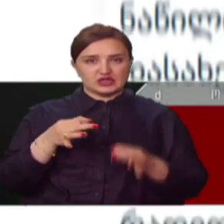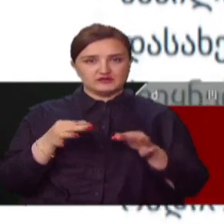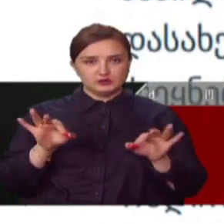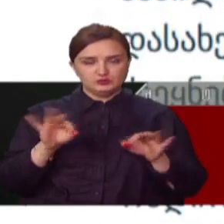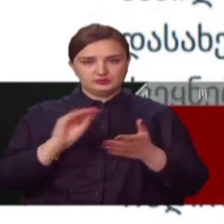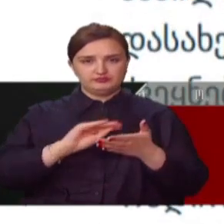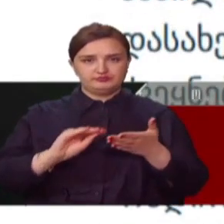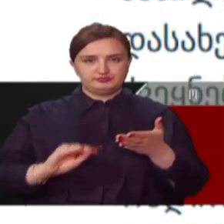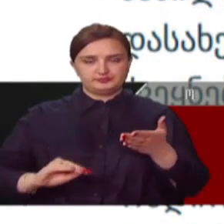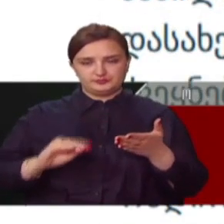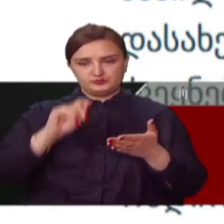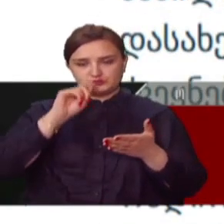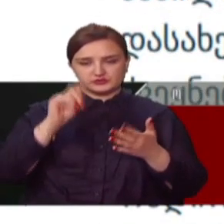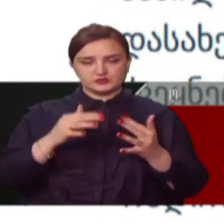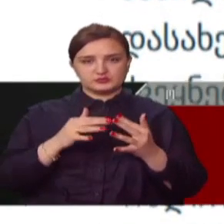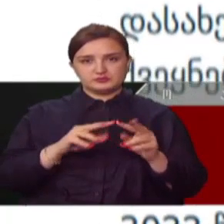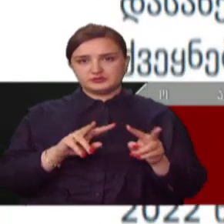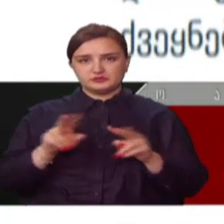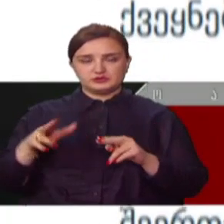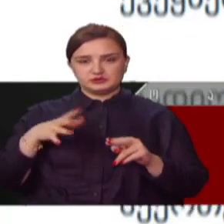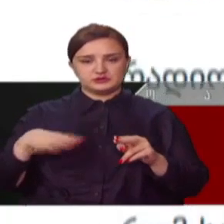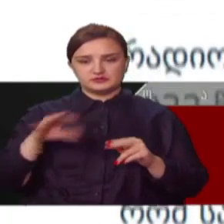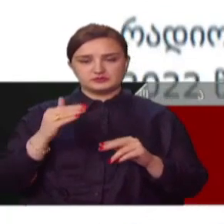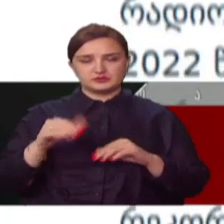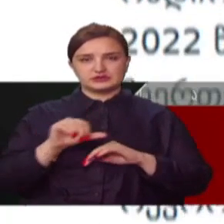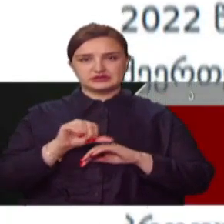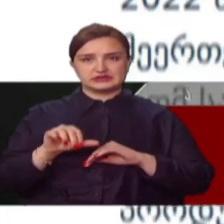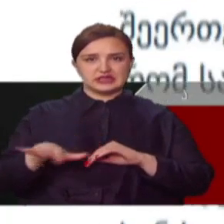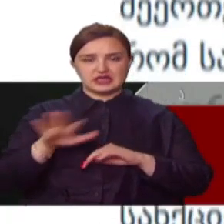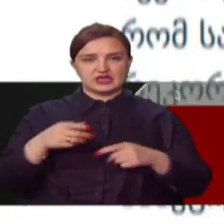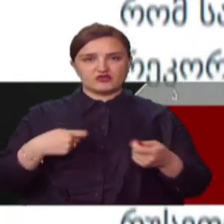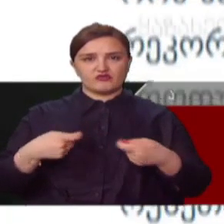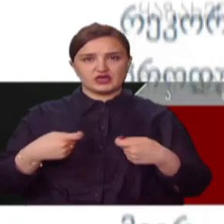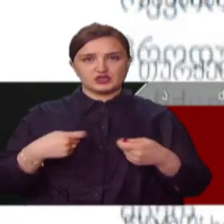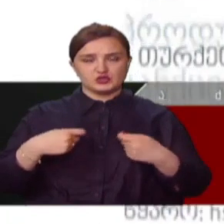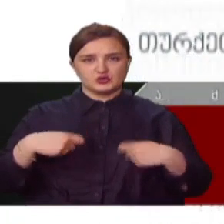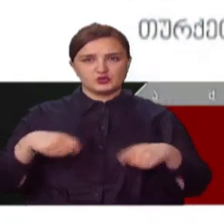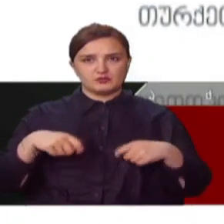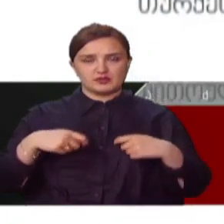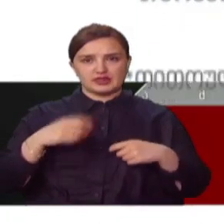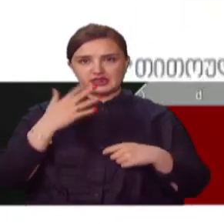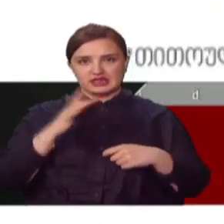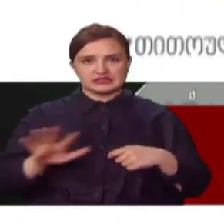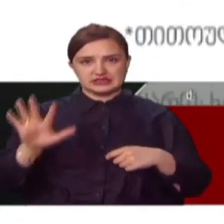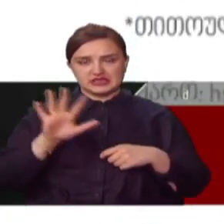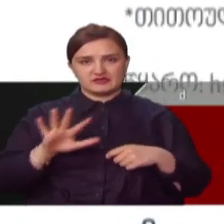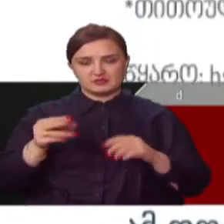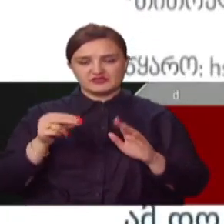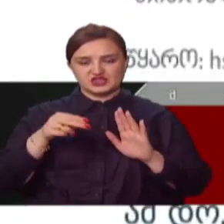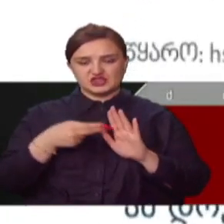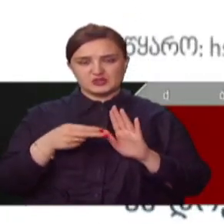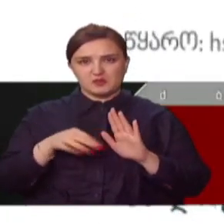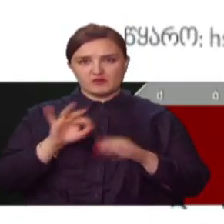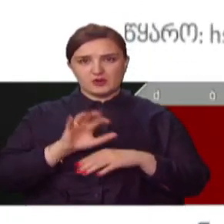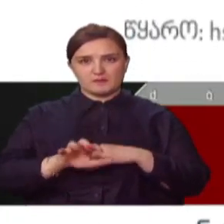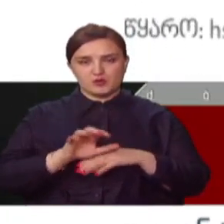რომელიც უკრაინის ომის პარალელურად საქართველოს მიერ საგარეო ვაჭრობის, კერძოდ კი დასავლეთიდან ეგრეთ წოდებული მიკროჩიპების